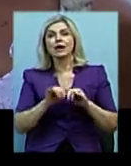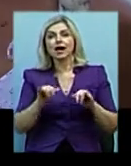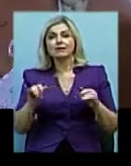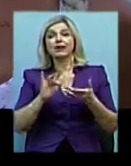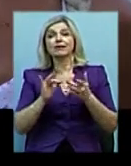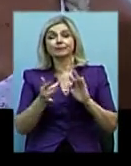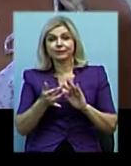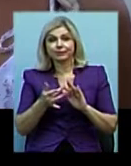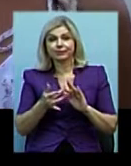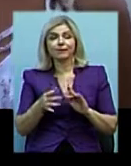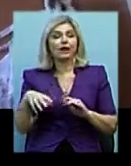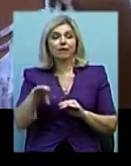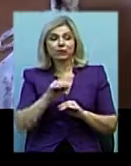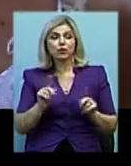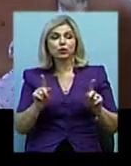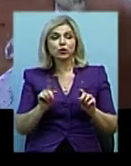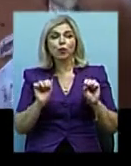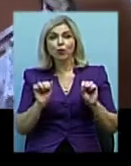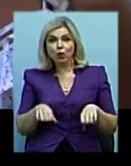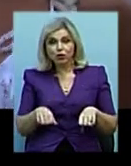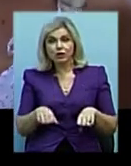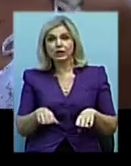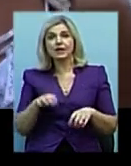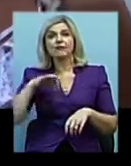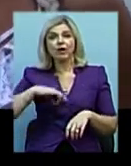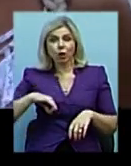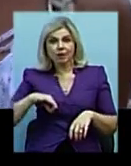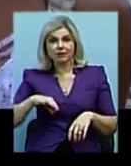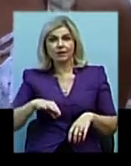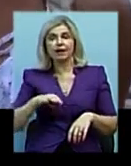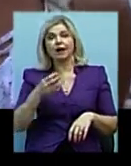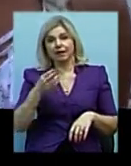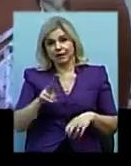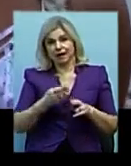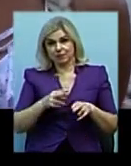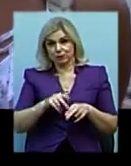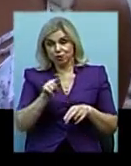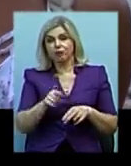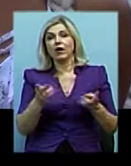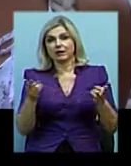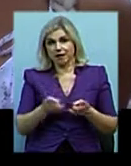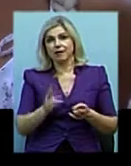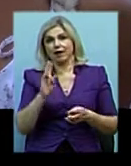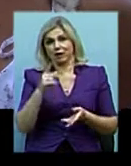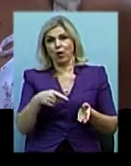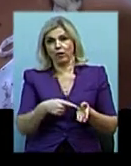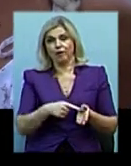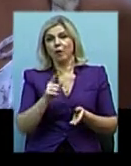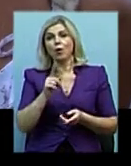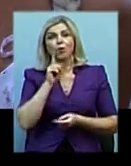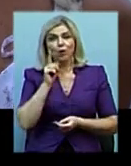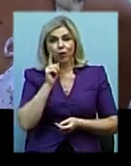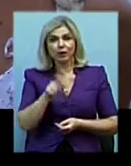мереж все, що можна використати для цього, це потрібно Миколаєву, тому що